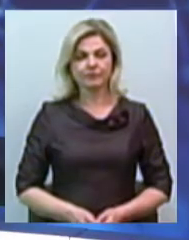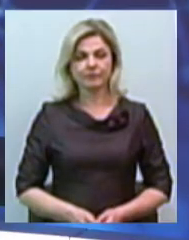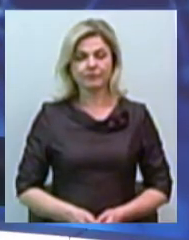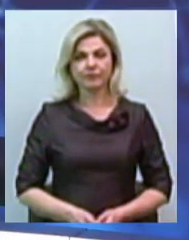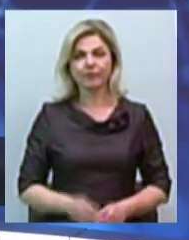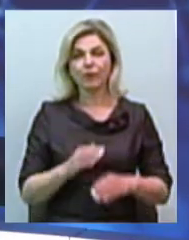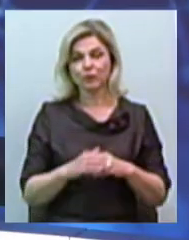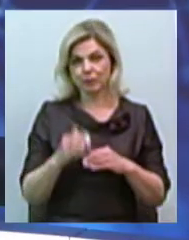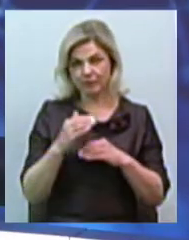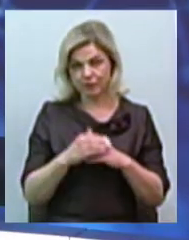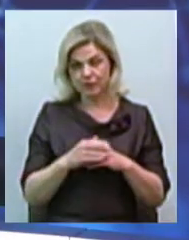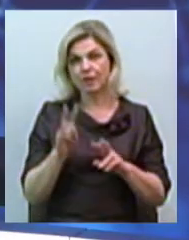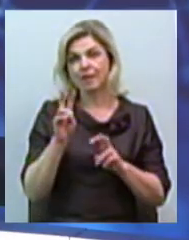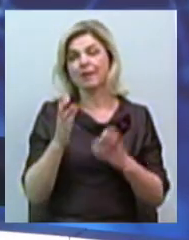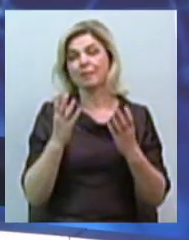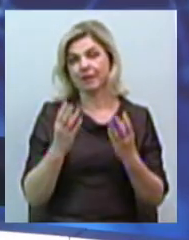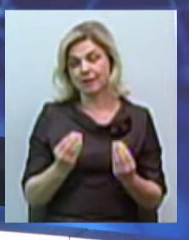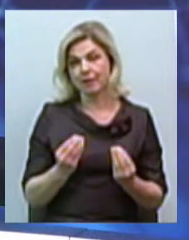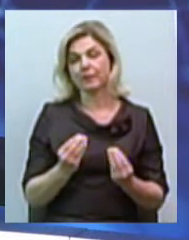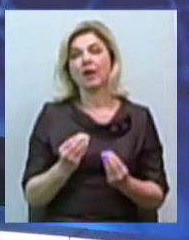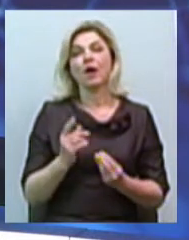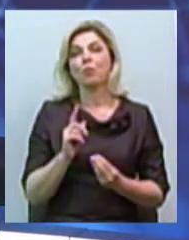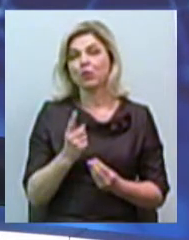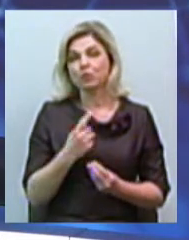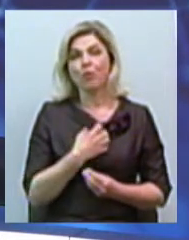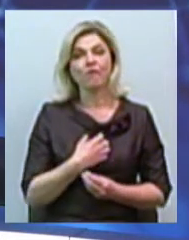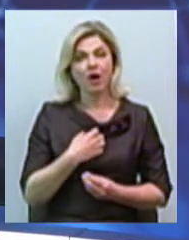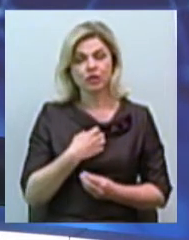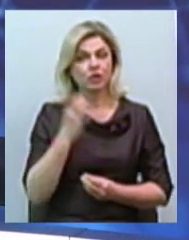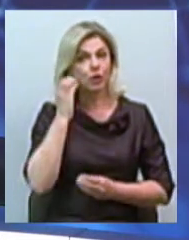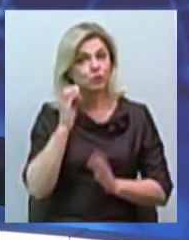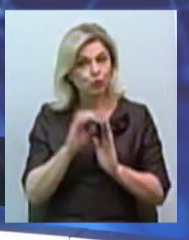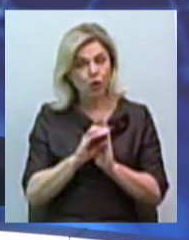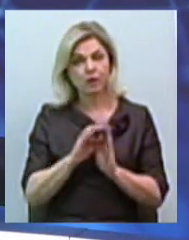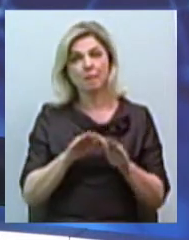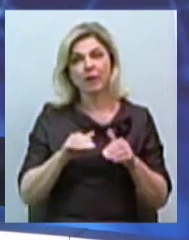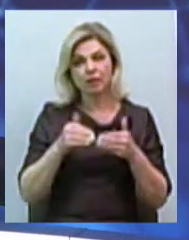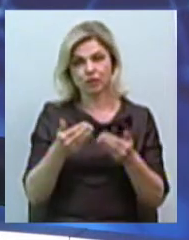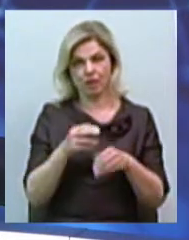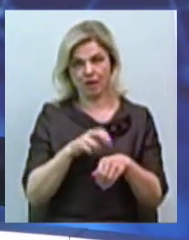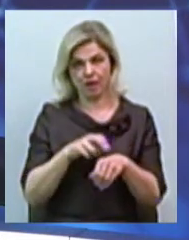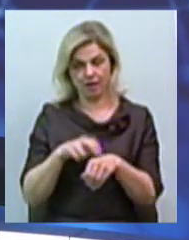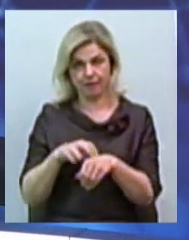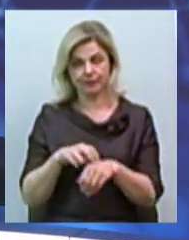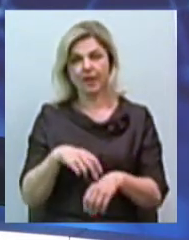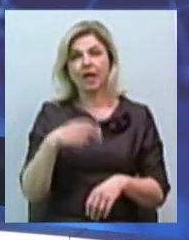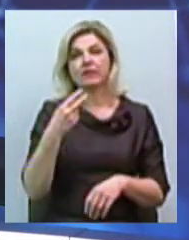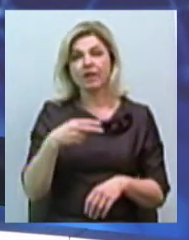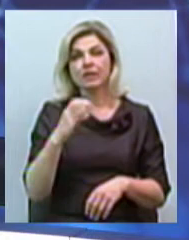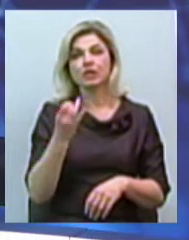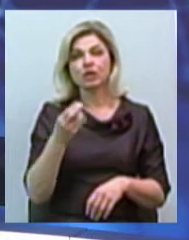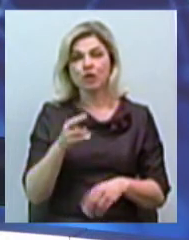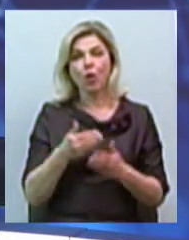Добрий вечір, це тема дня, а тема нашого ефіру – чому важливо дослухатись до порад лікарів. 12 січня на Миколаївщині від